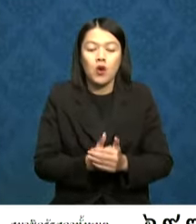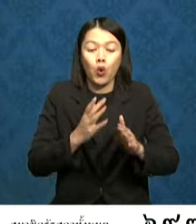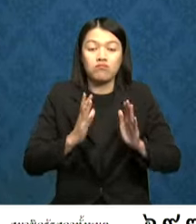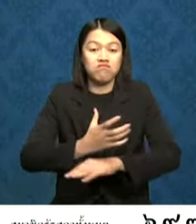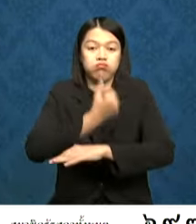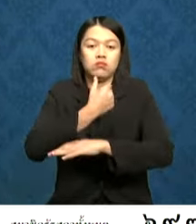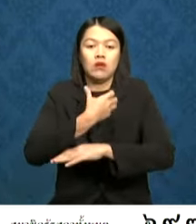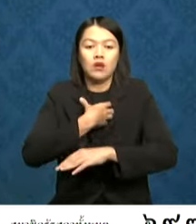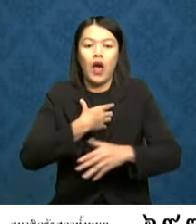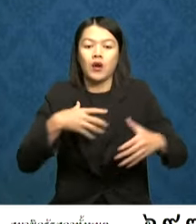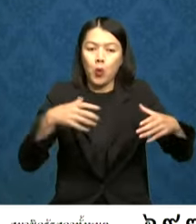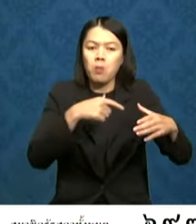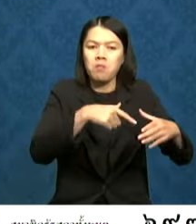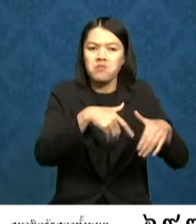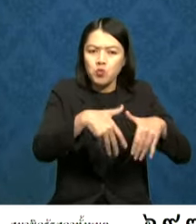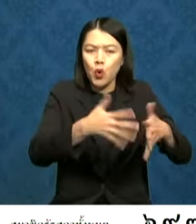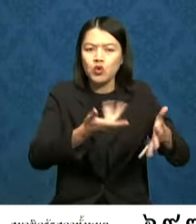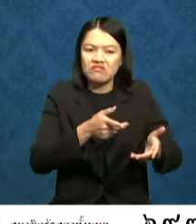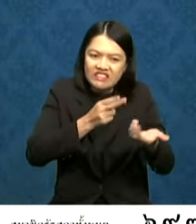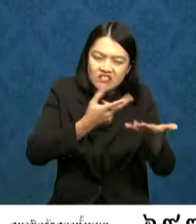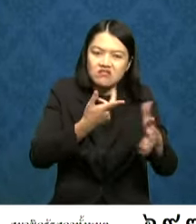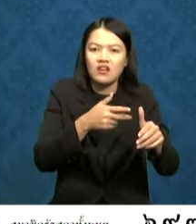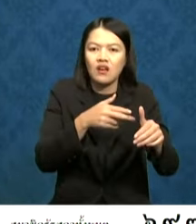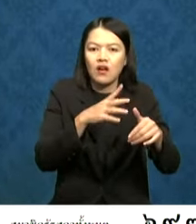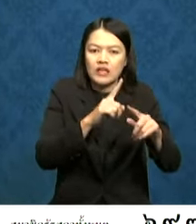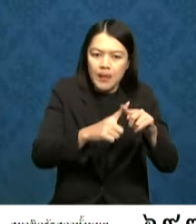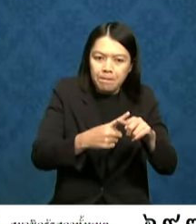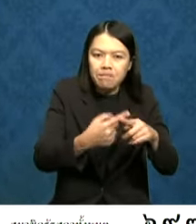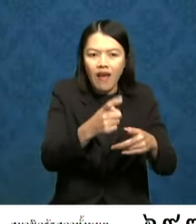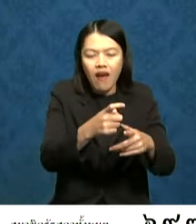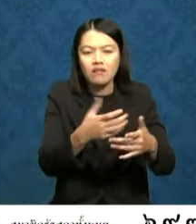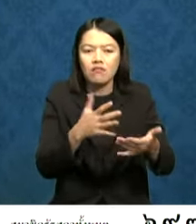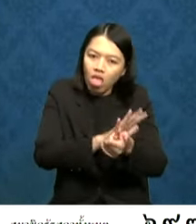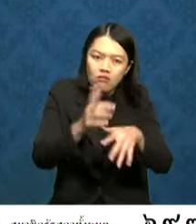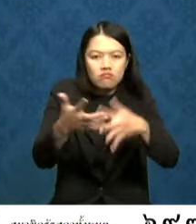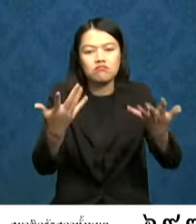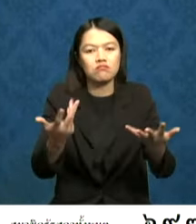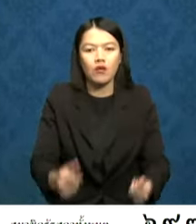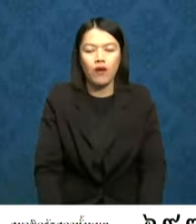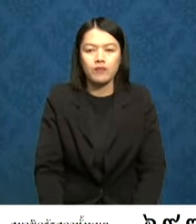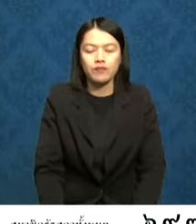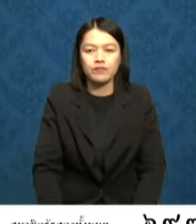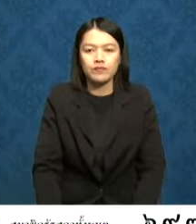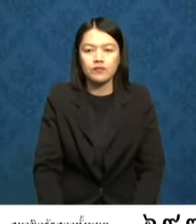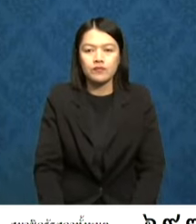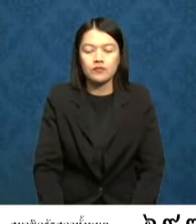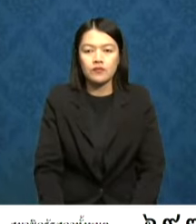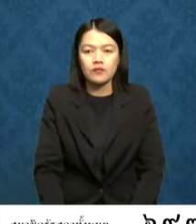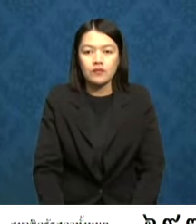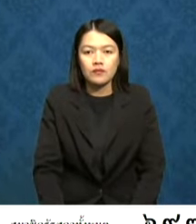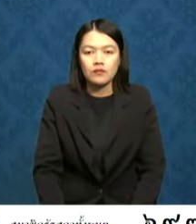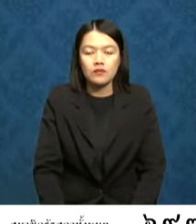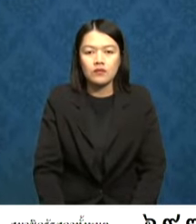าจจะปราบปรามประชาชนด้วยความรุนแรงแล้วจะรอดพ้นความผิดไปได้อันนี้ต่างหาก